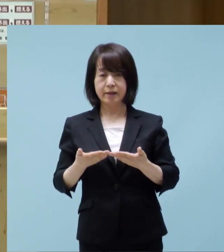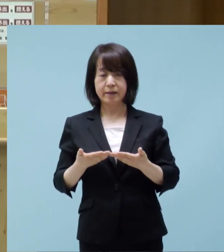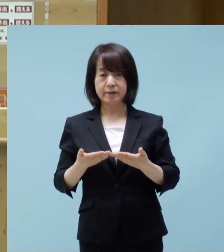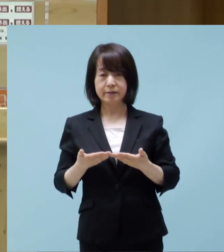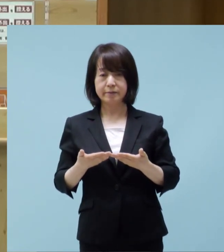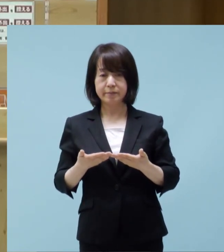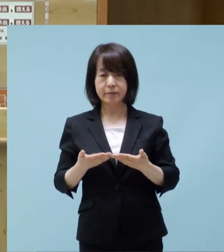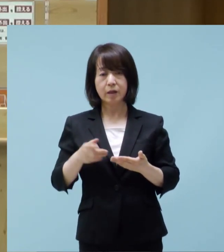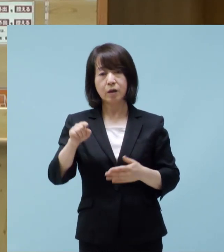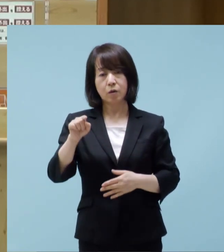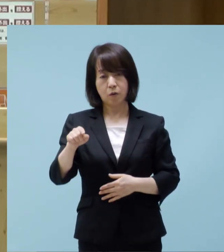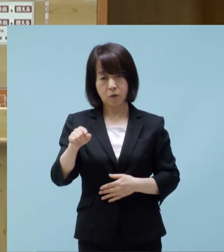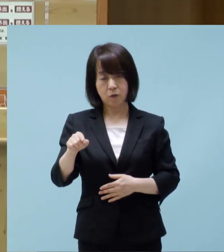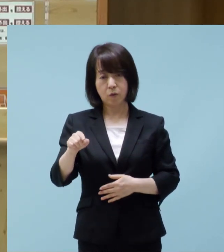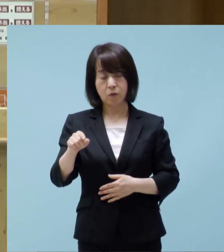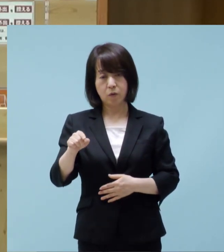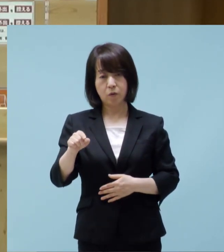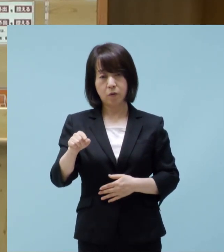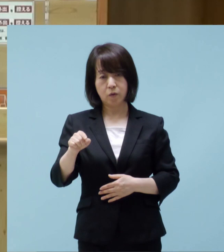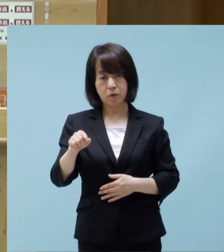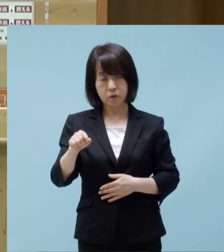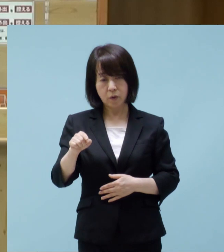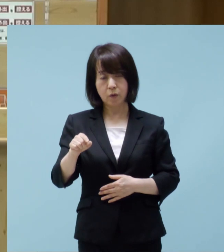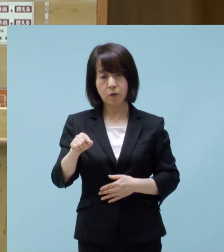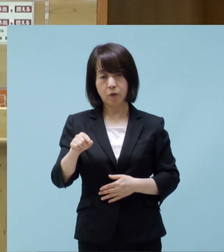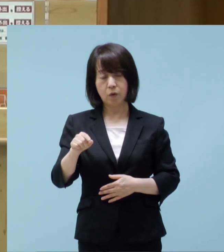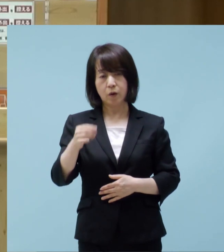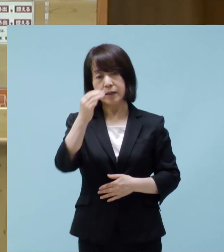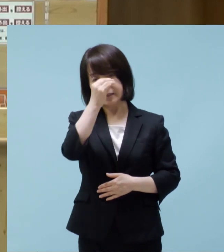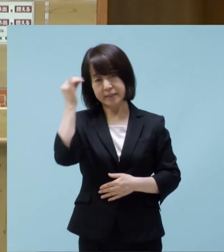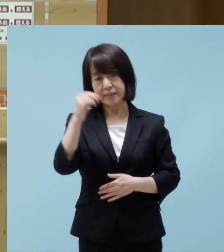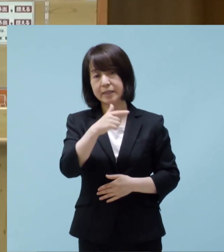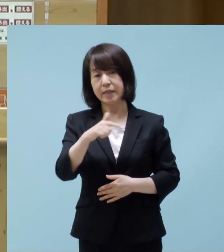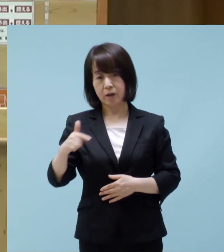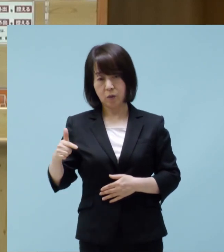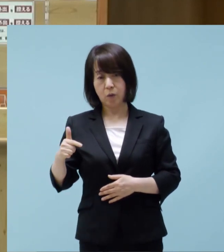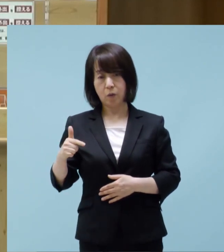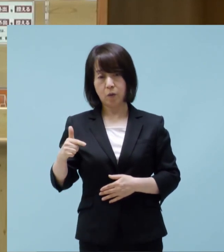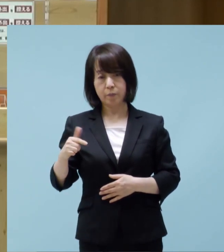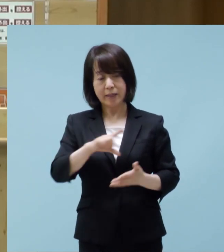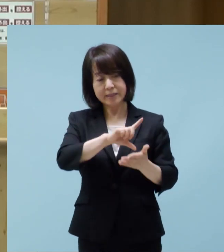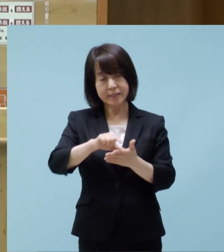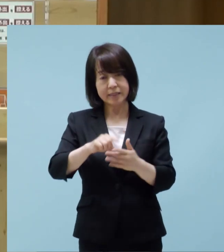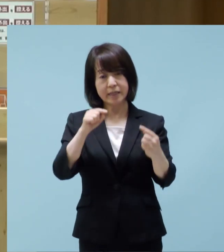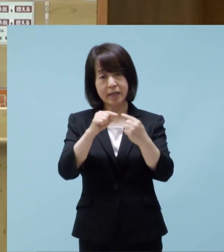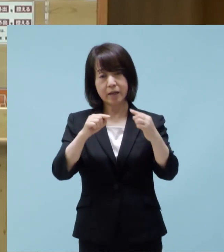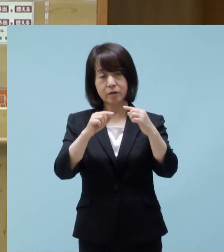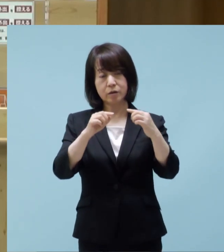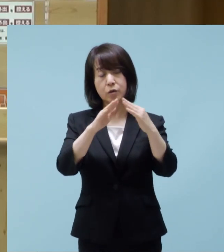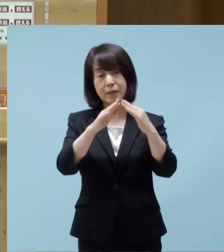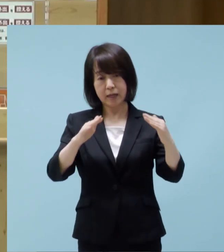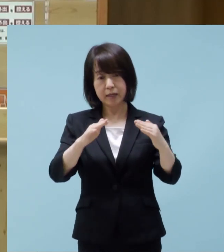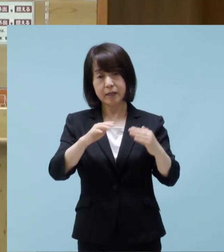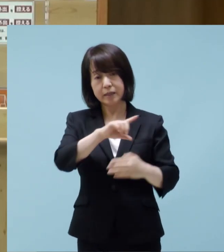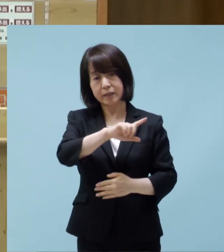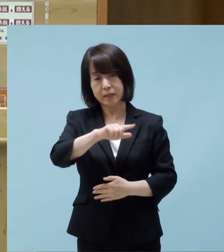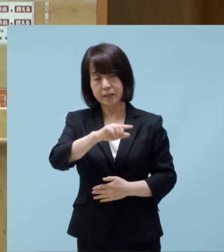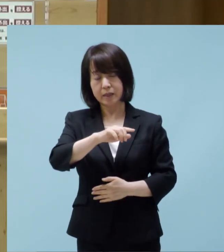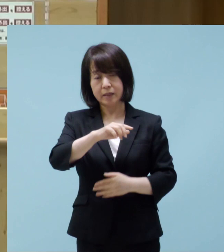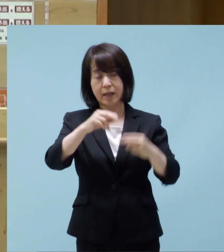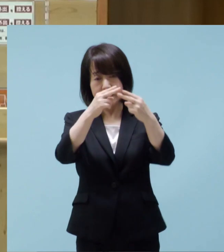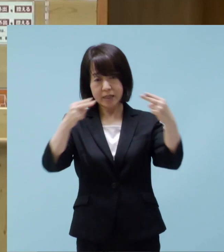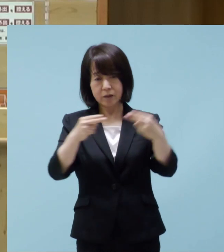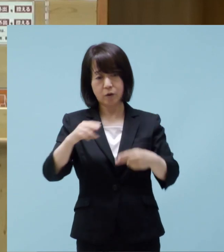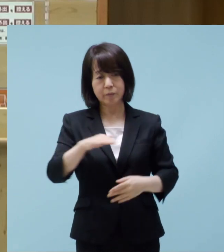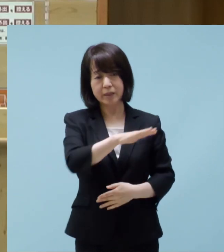見などについてこの地域連絡協議会などで全土に共有をして、この対応を対策に生かしていきたい